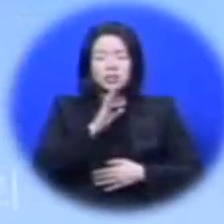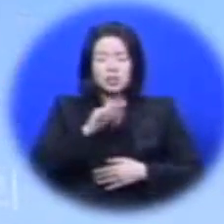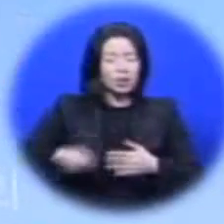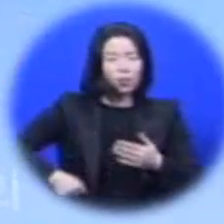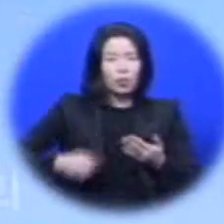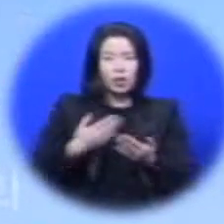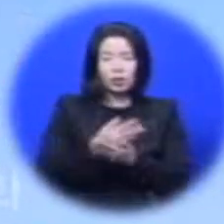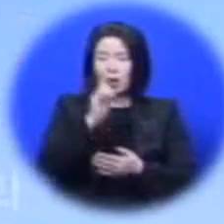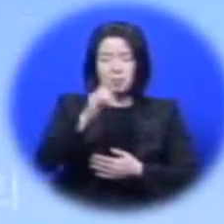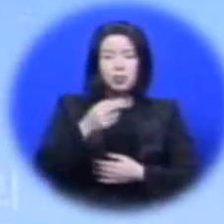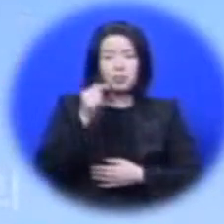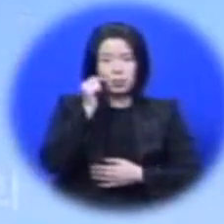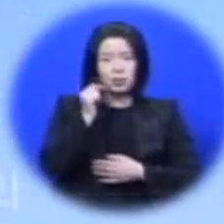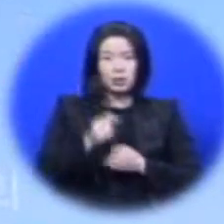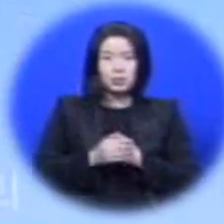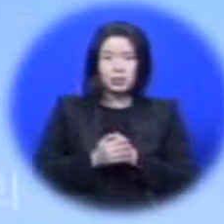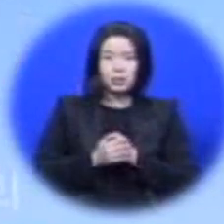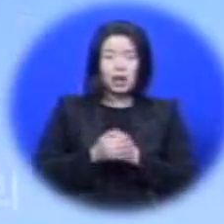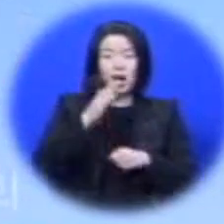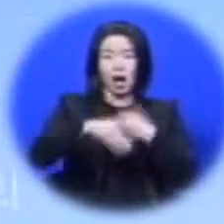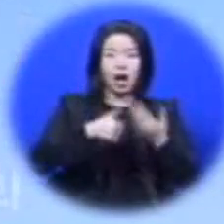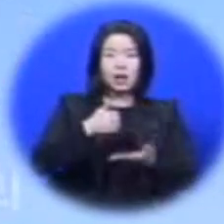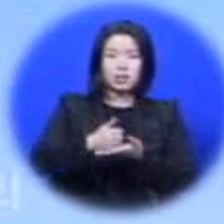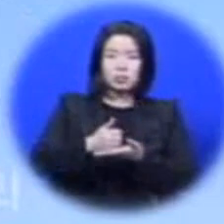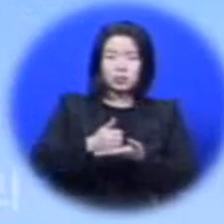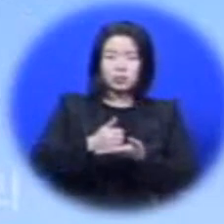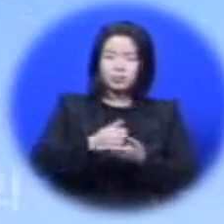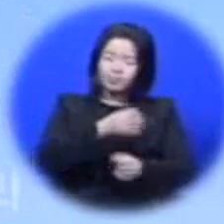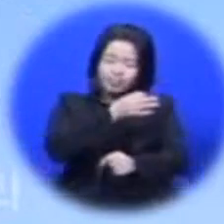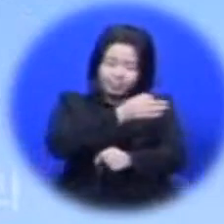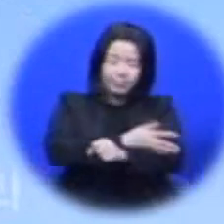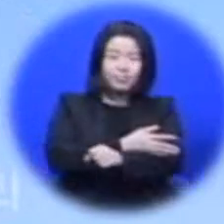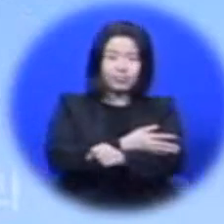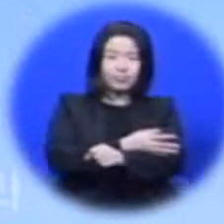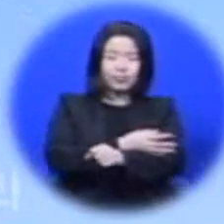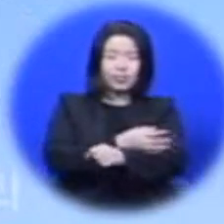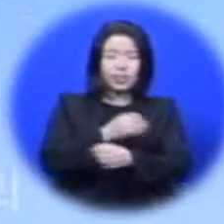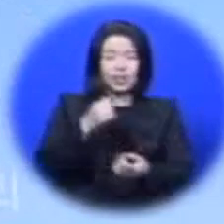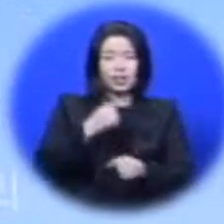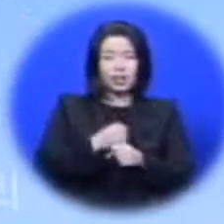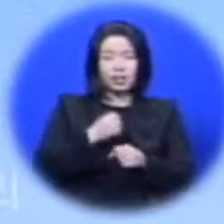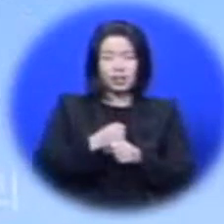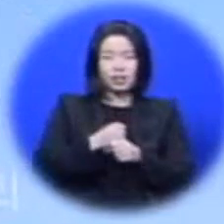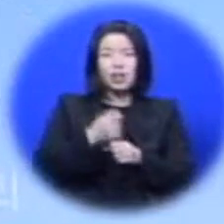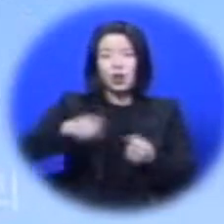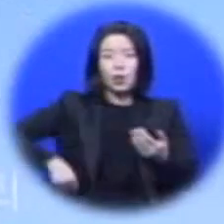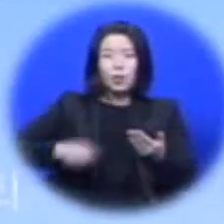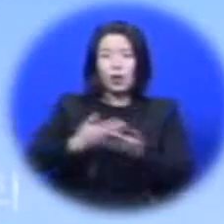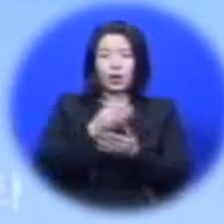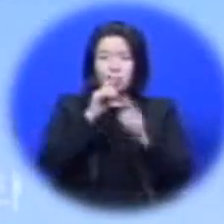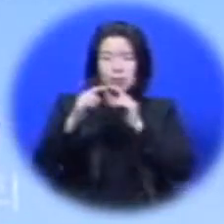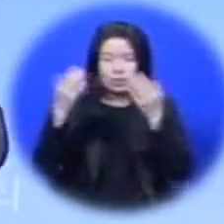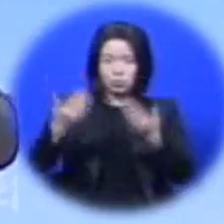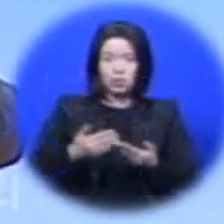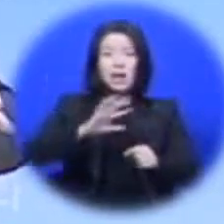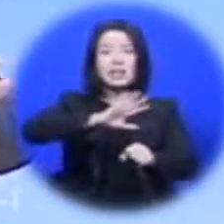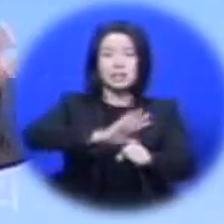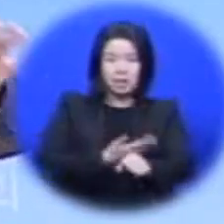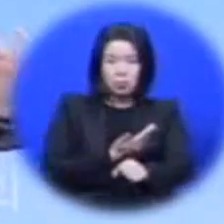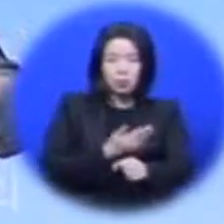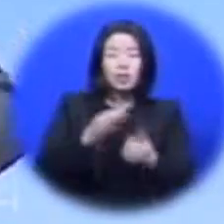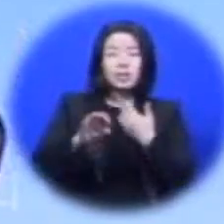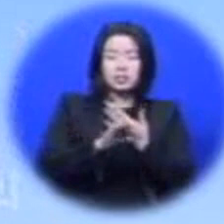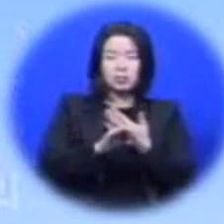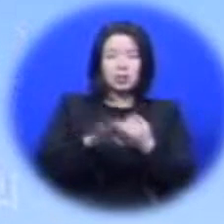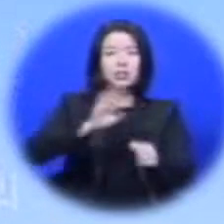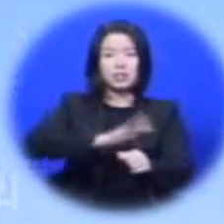못 해봅니다. 하나님은 아주 단순하고 간단하게 회개를 말씀하셨어요. 잘못했으면